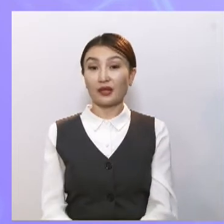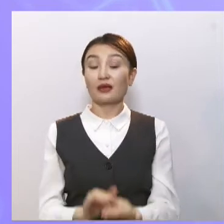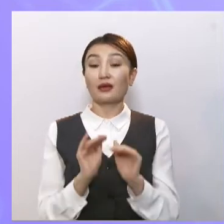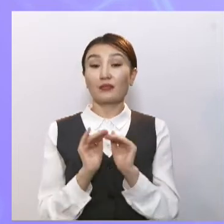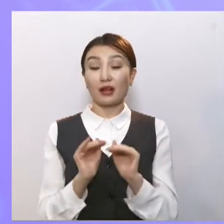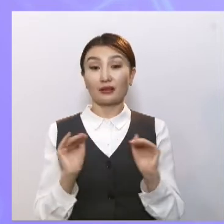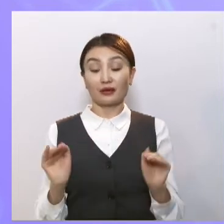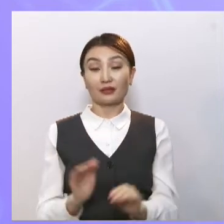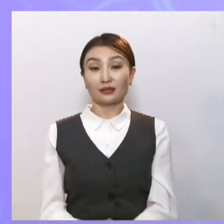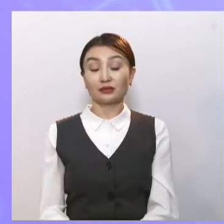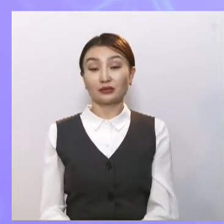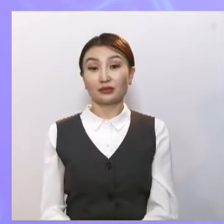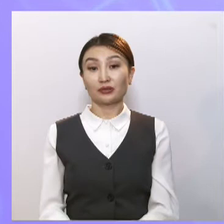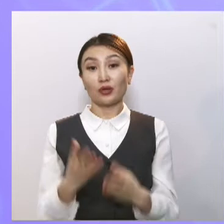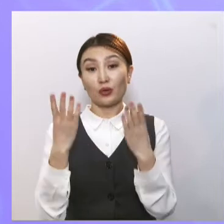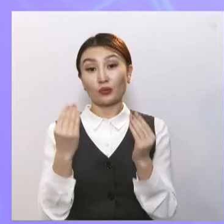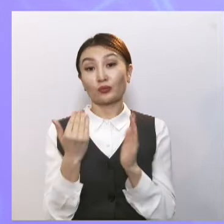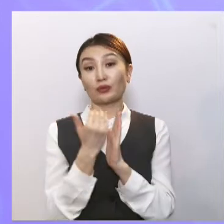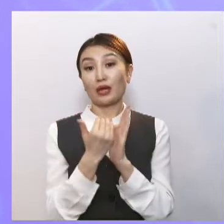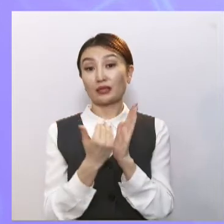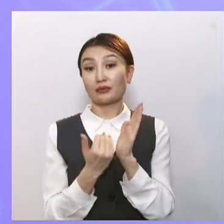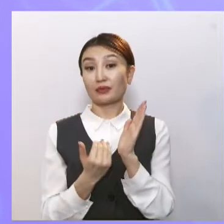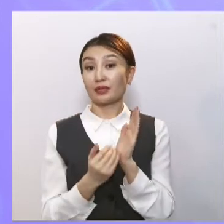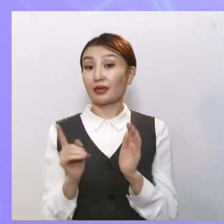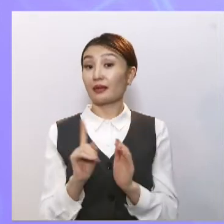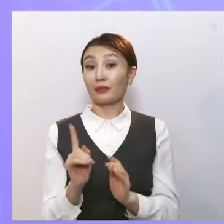Балдар, күн тартиби деген эмне?